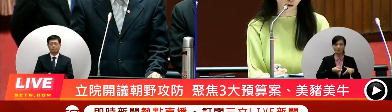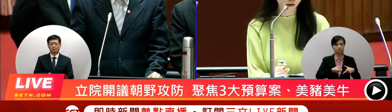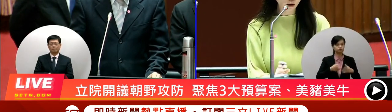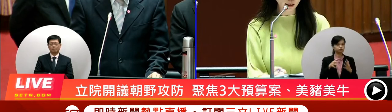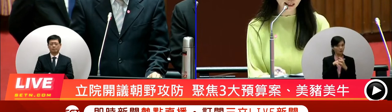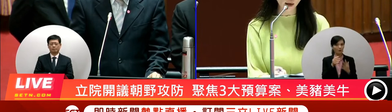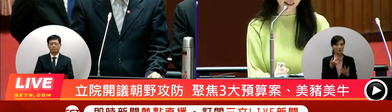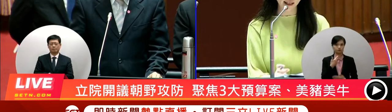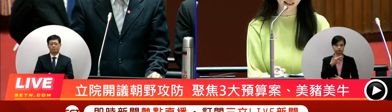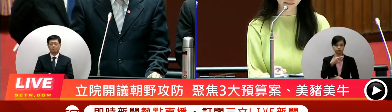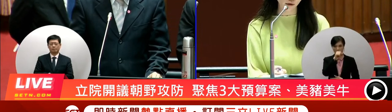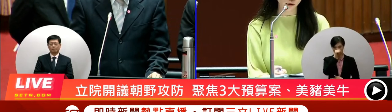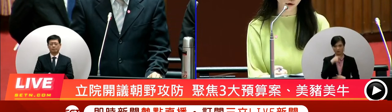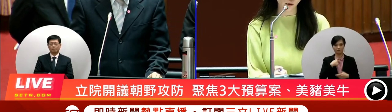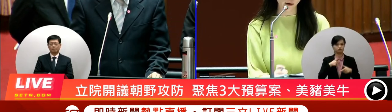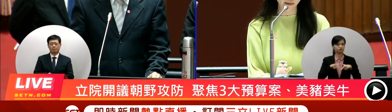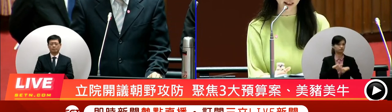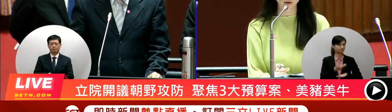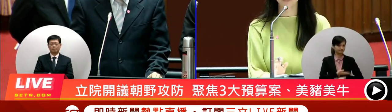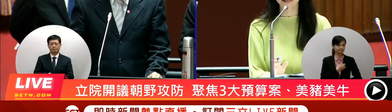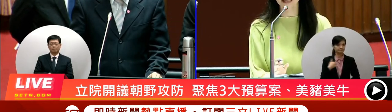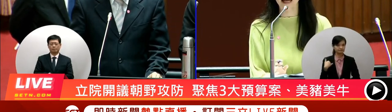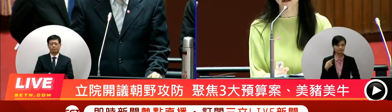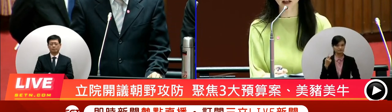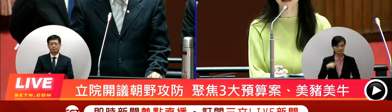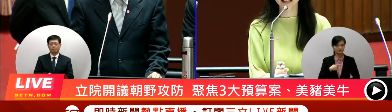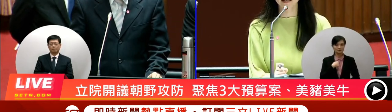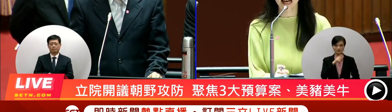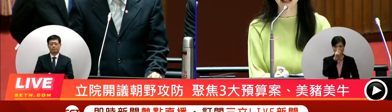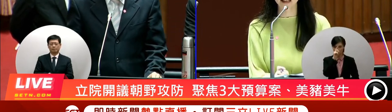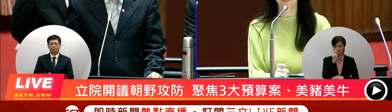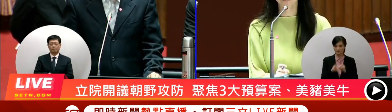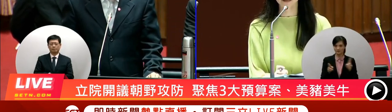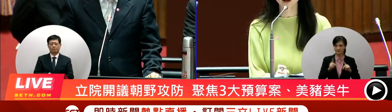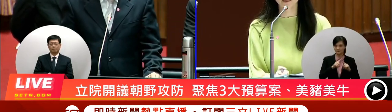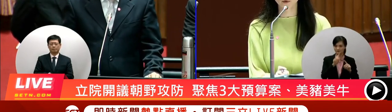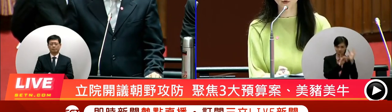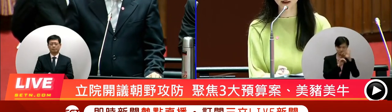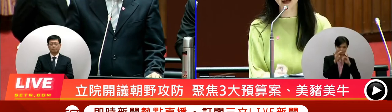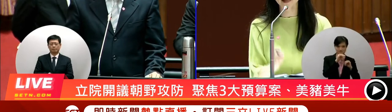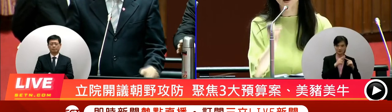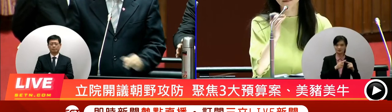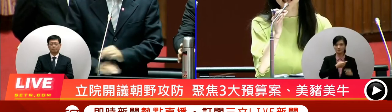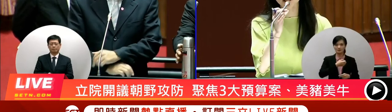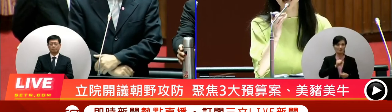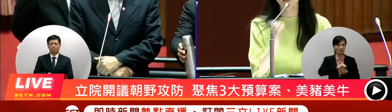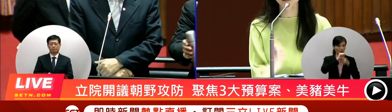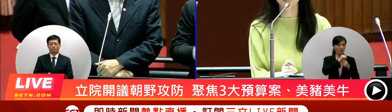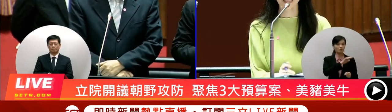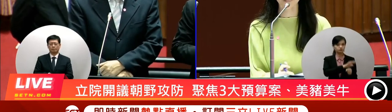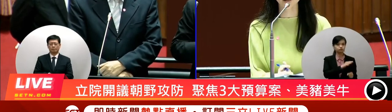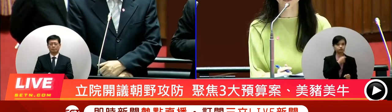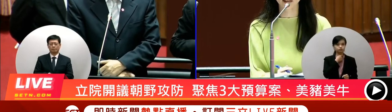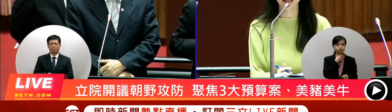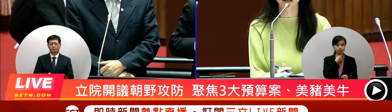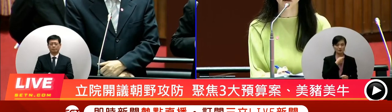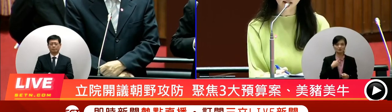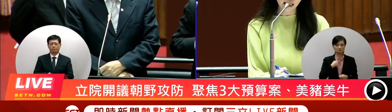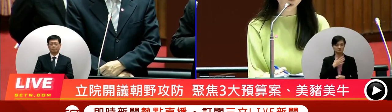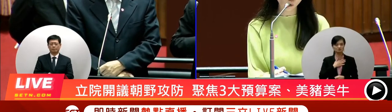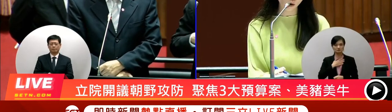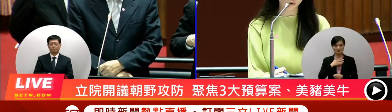哦。那另外产地标示之外，我们也希望稽查的人力跟财力也能够补足，因为我们也知道我们稽查是有限